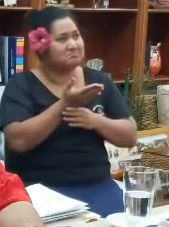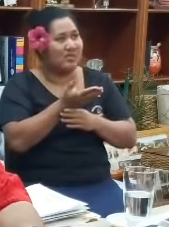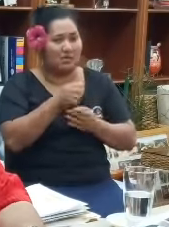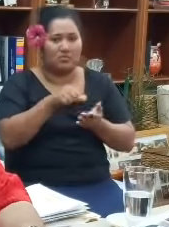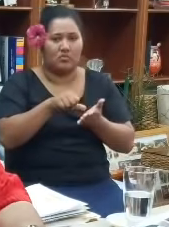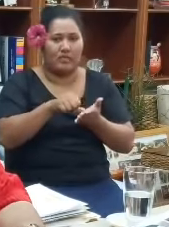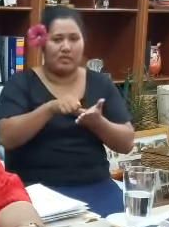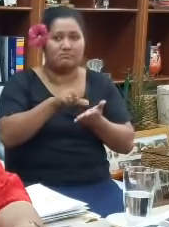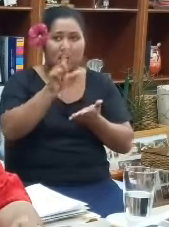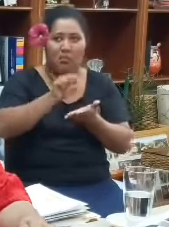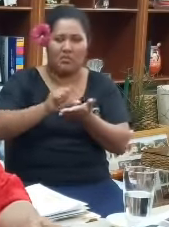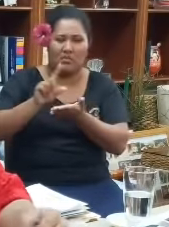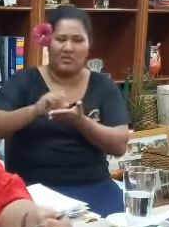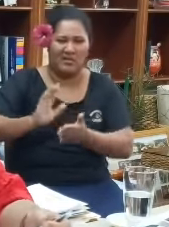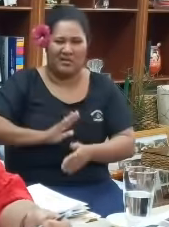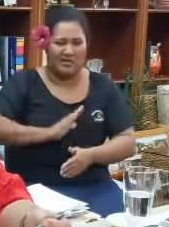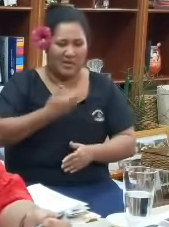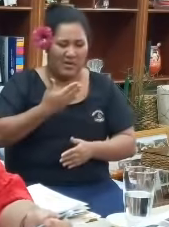E musu e